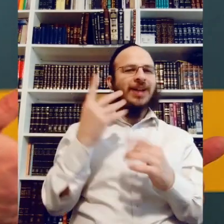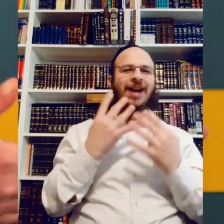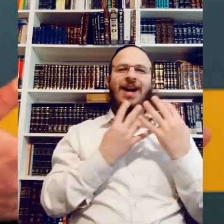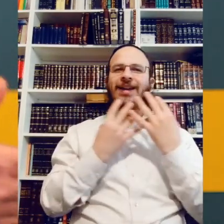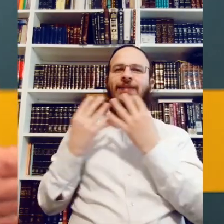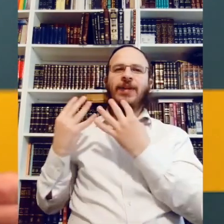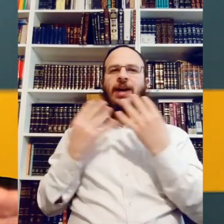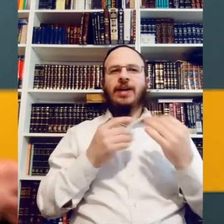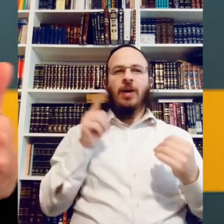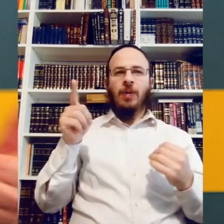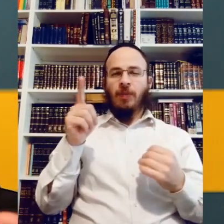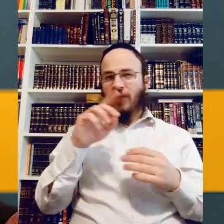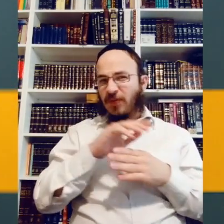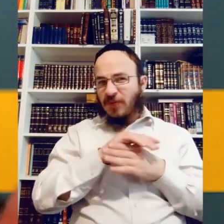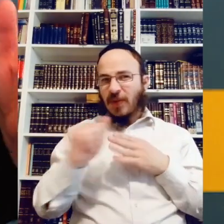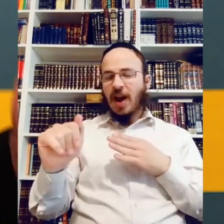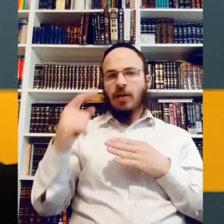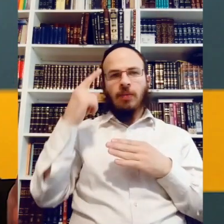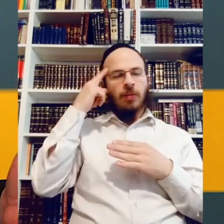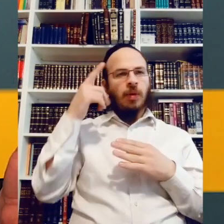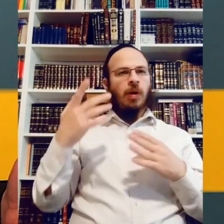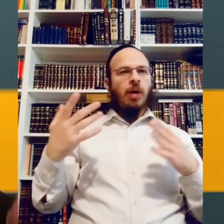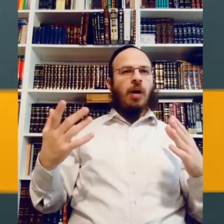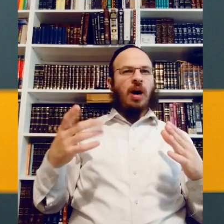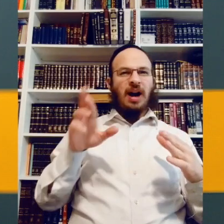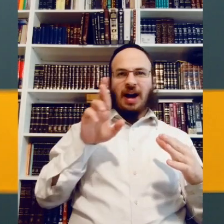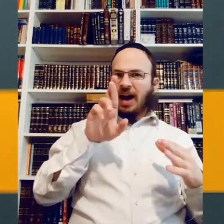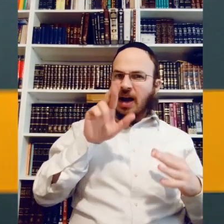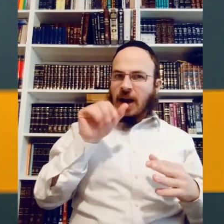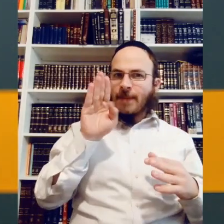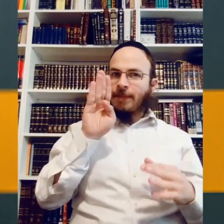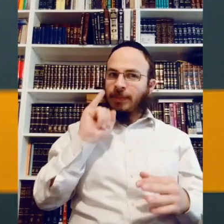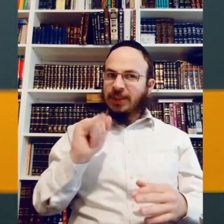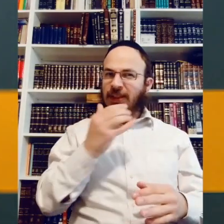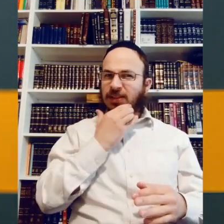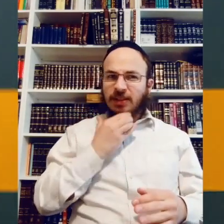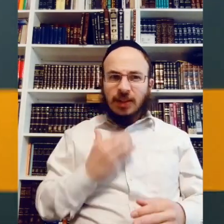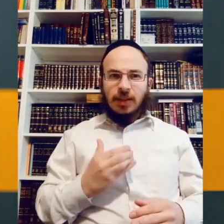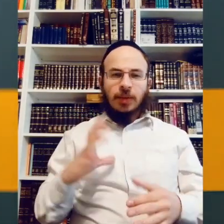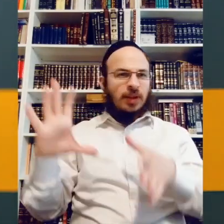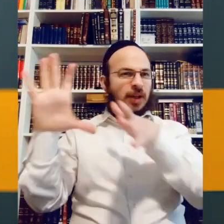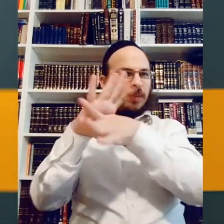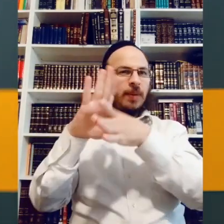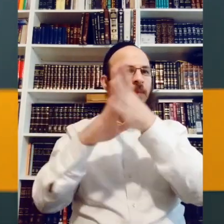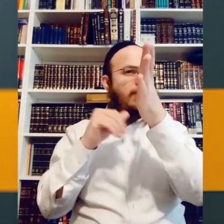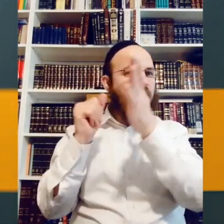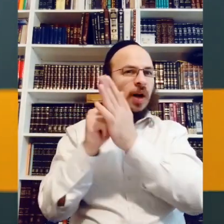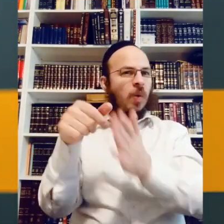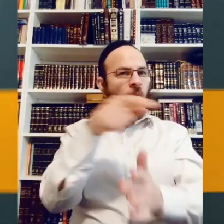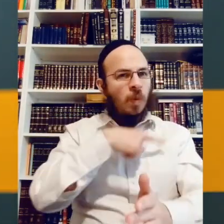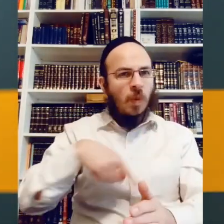On fête l'anniversaire d'un homme, il le fête lui-même, c'est clair. Mais ici, il s'agit du Rabbi, le Rabbi. Celui